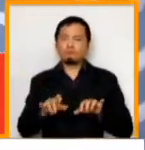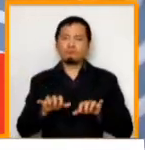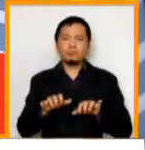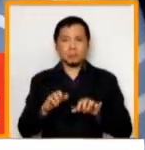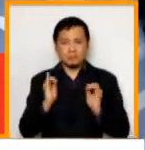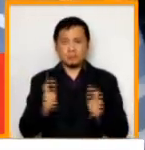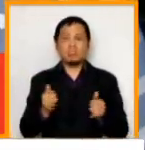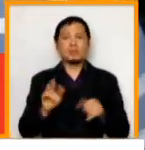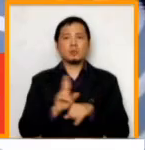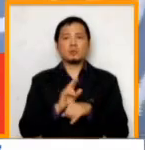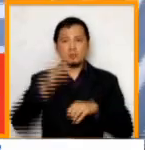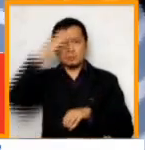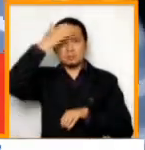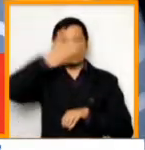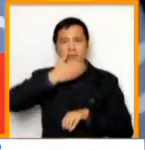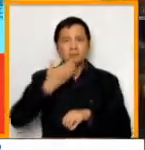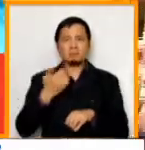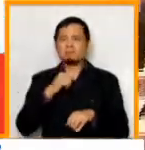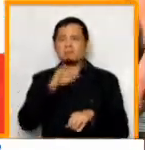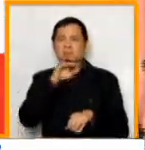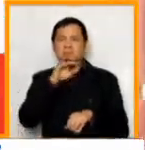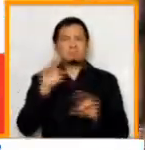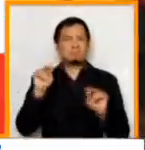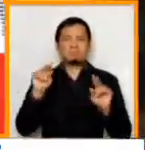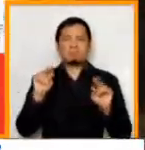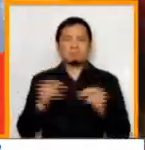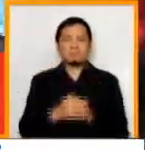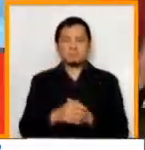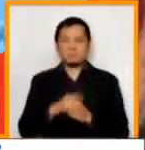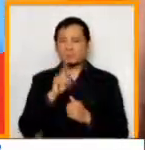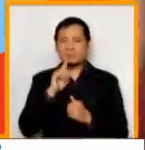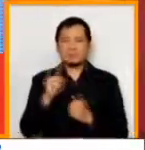naman kami nahihirapan talaga. Tsaka sanayan lang.